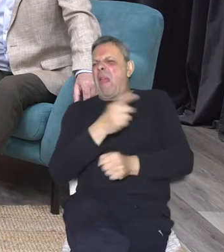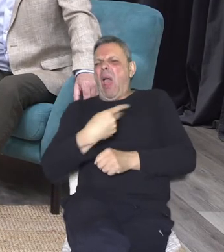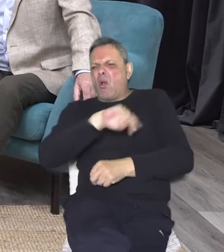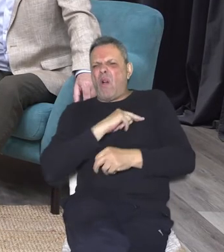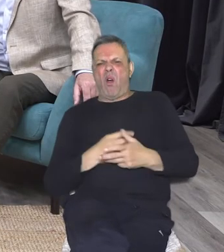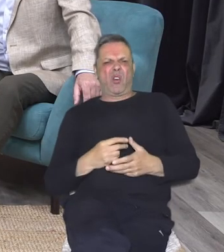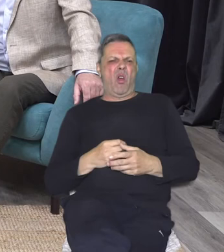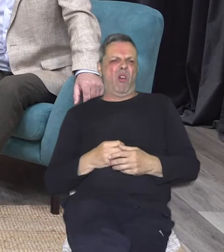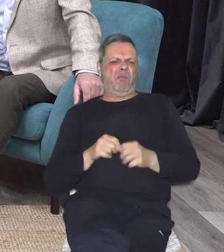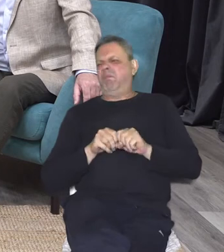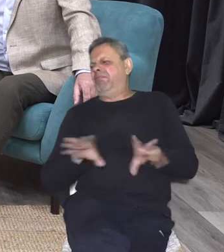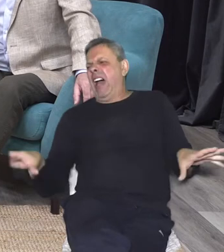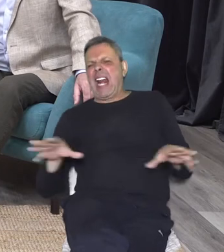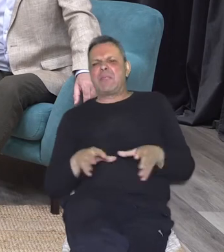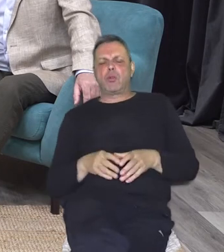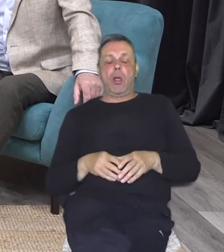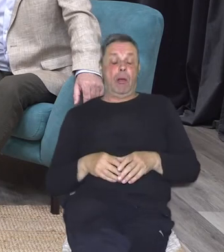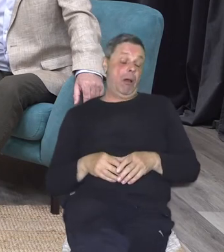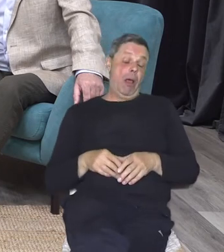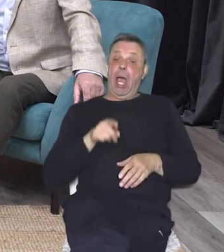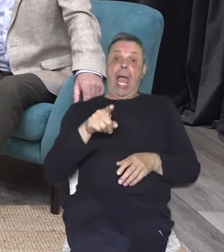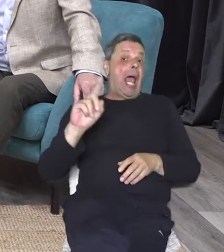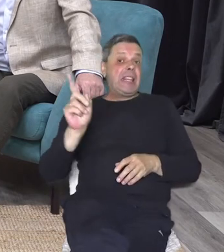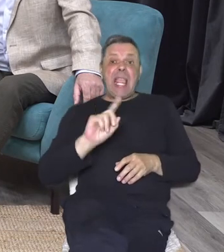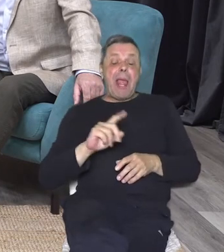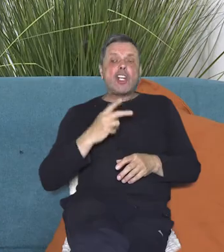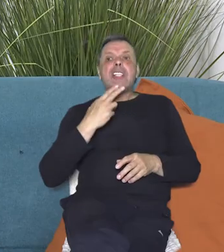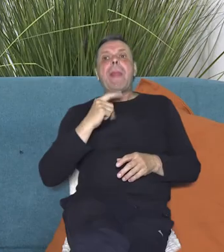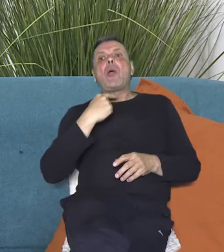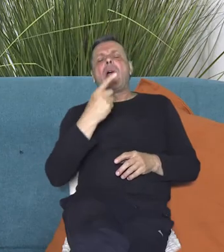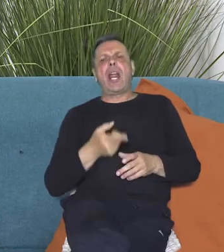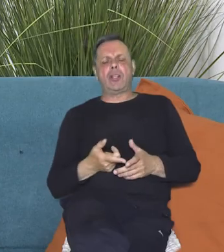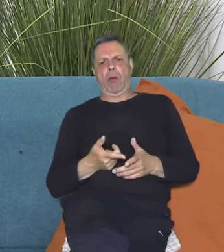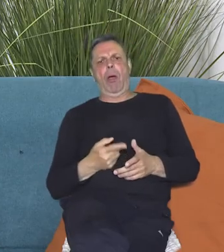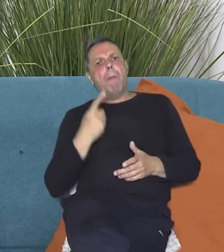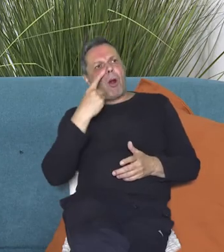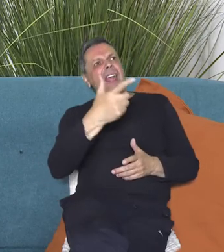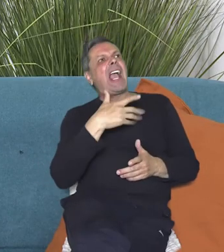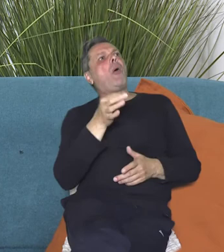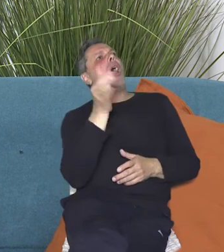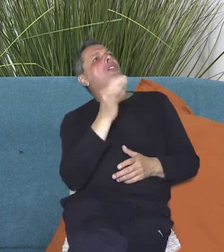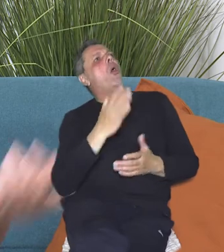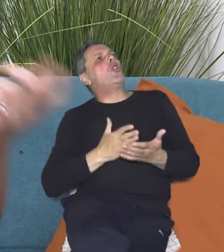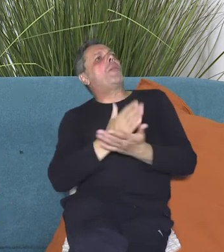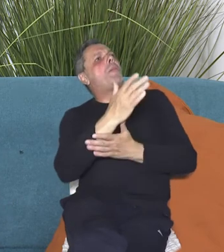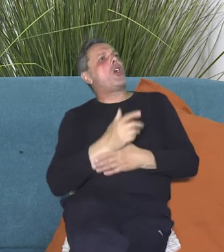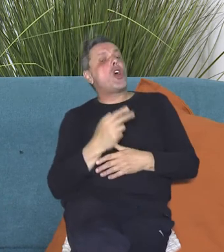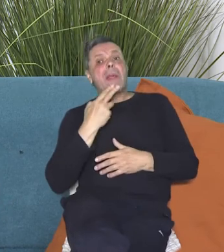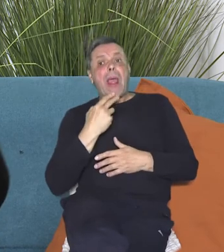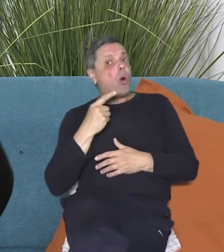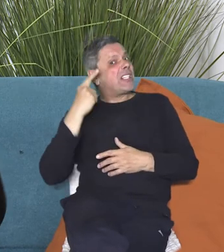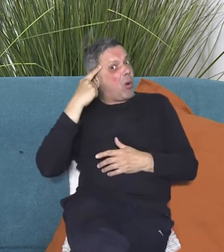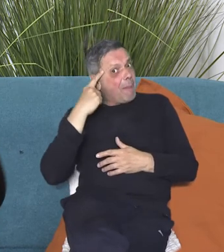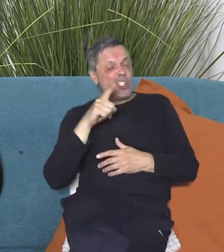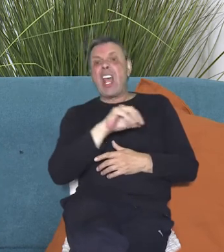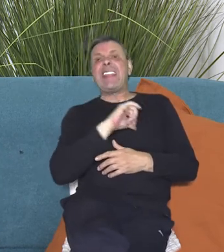divlje, neodgovorno, raspusno ili ne znam šta, onda ti nećeš za nekoga reći joj kak se taj divno provodio, nekome